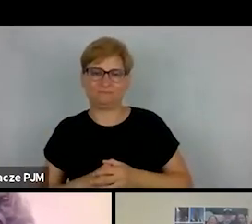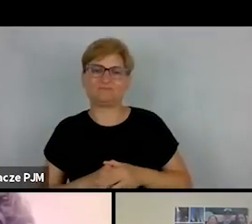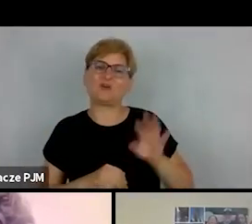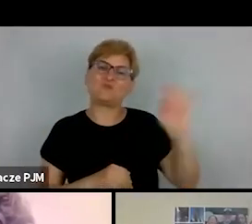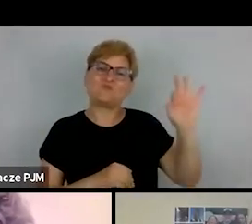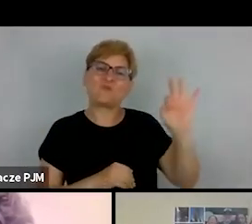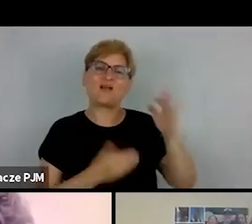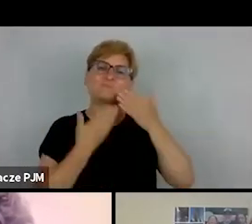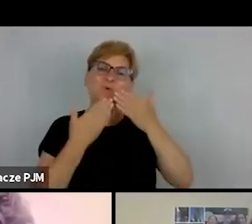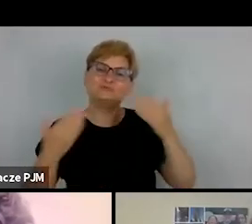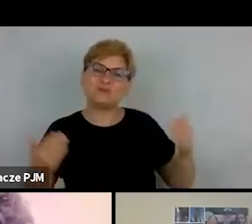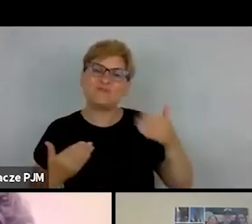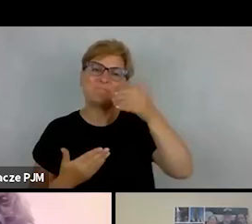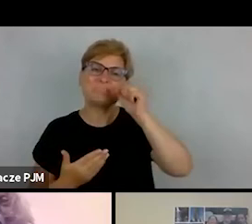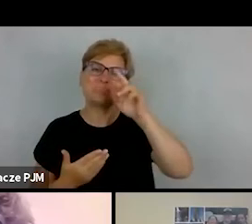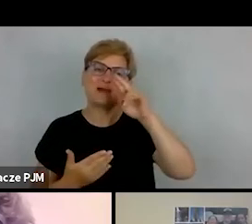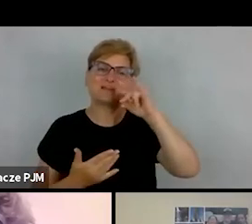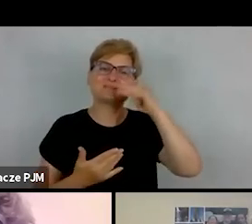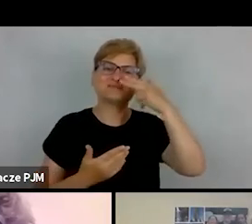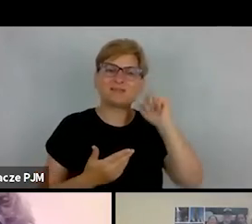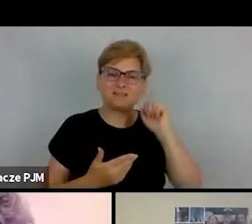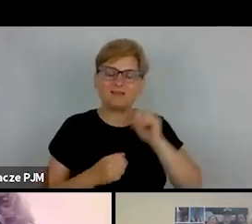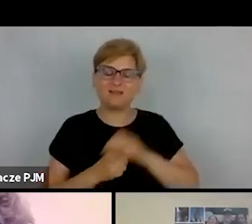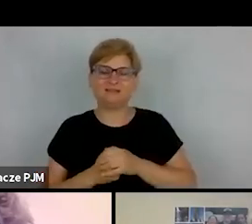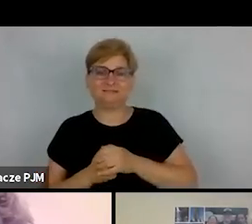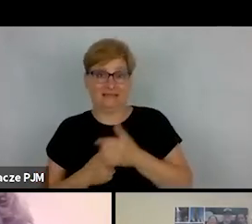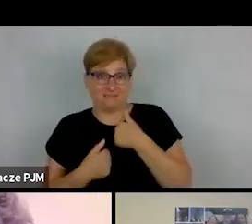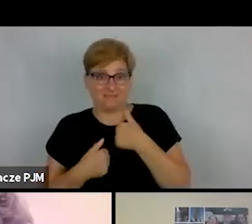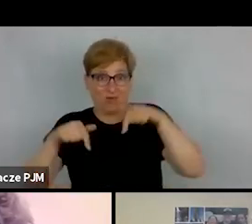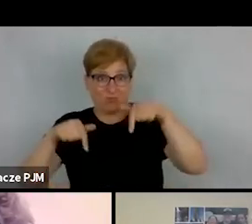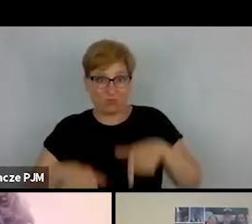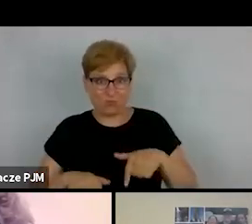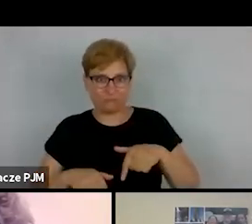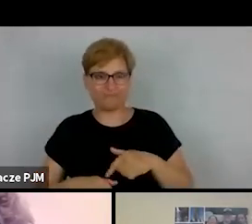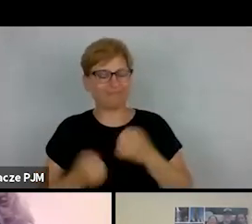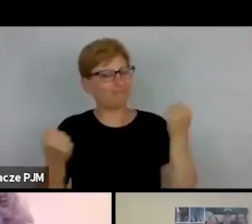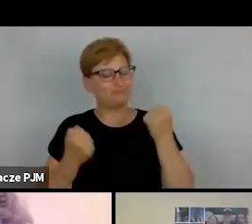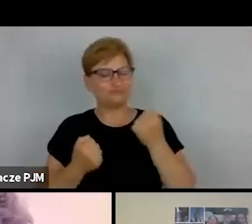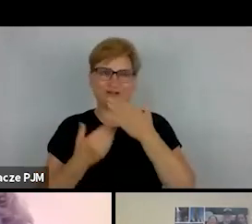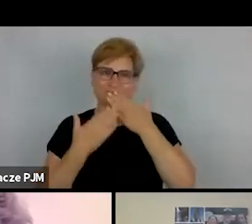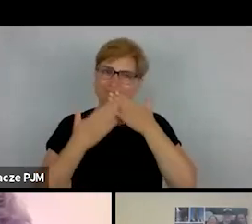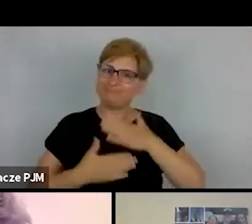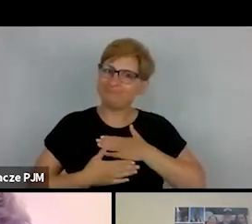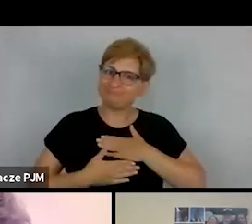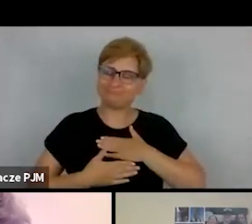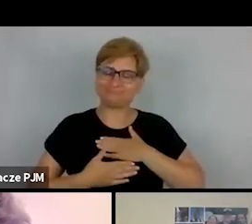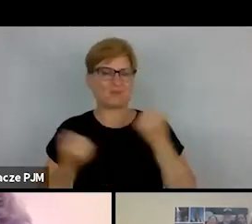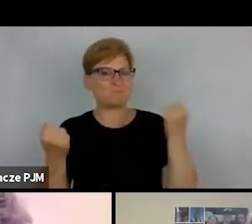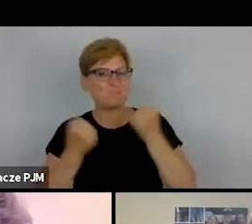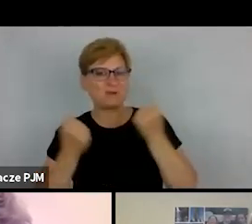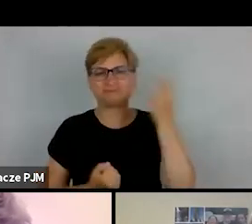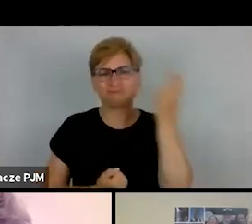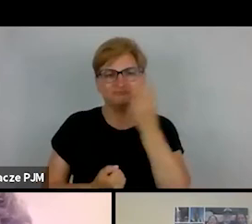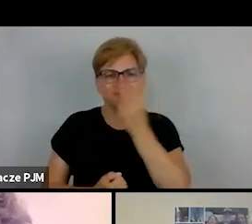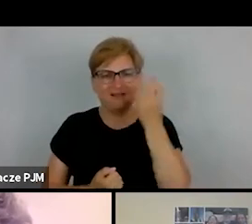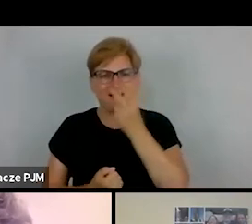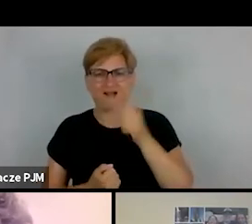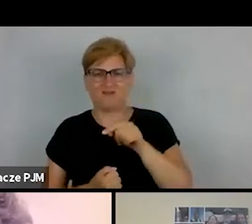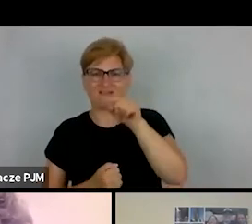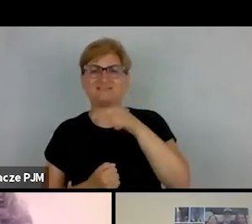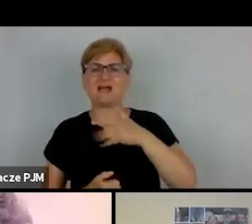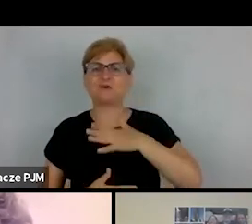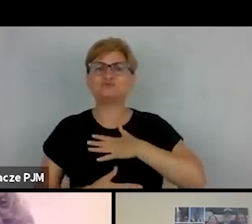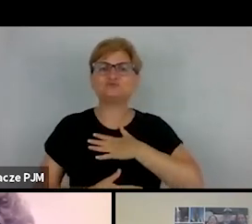Martyna. Dla mnie osobiście ten webinar był niesamowicie inspirujący i czuję jeszcze